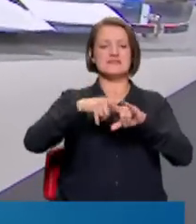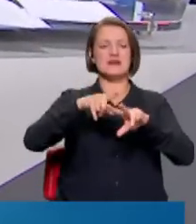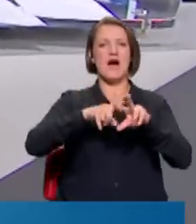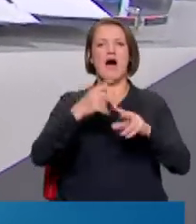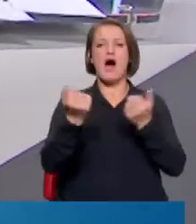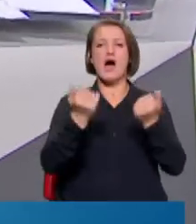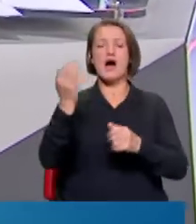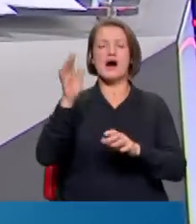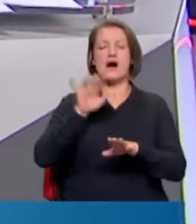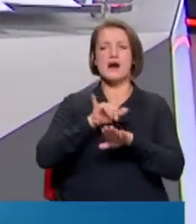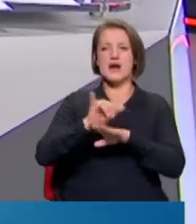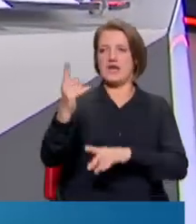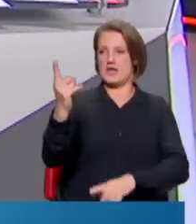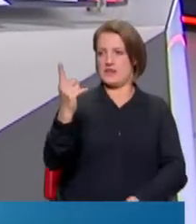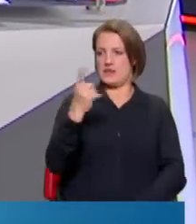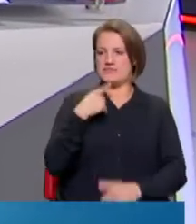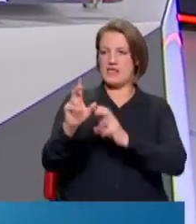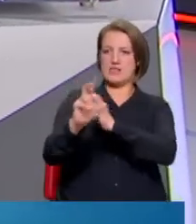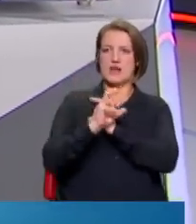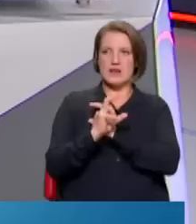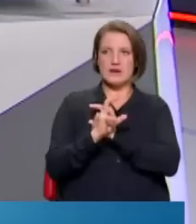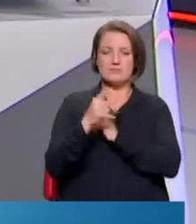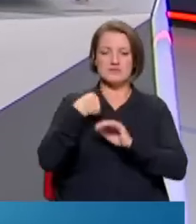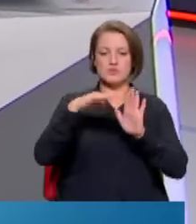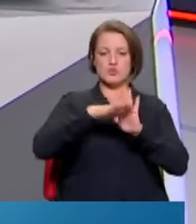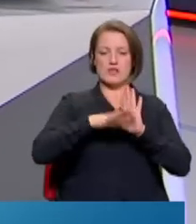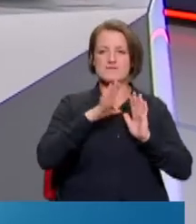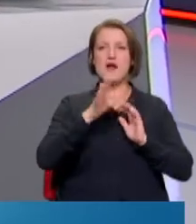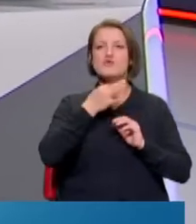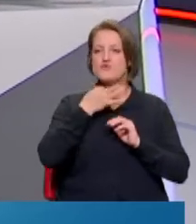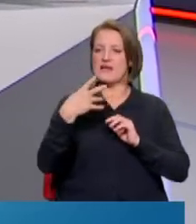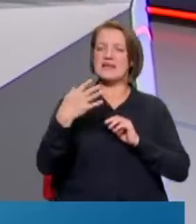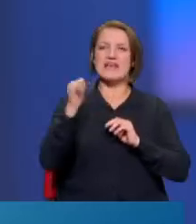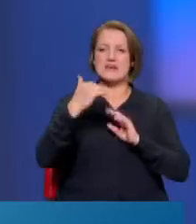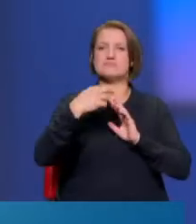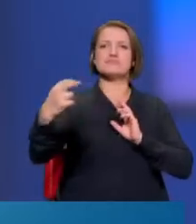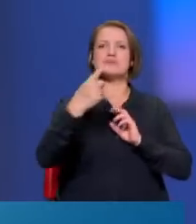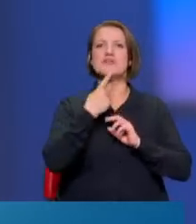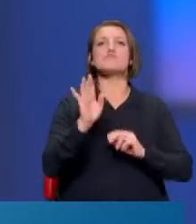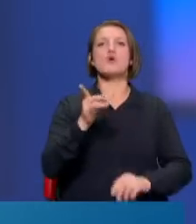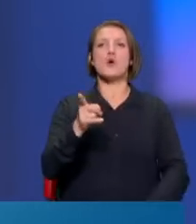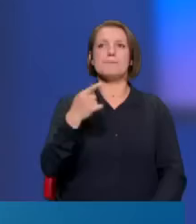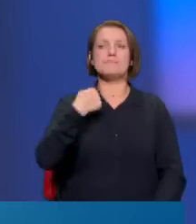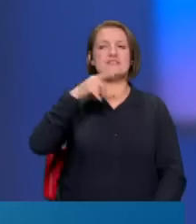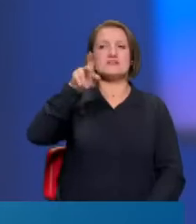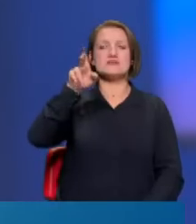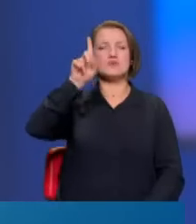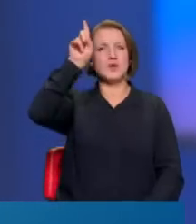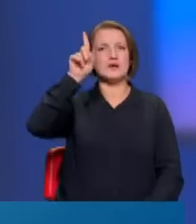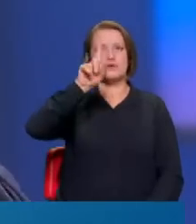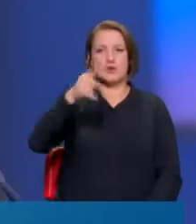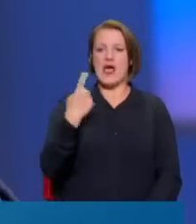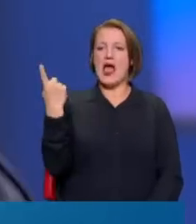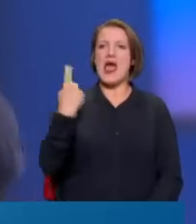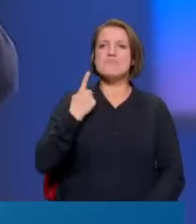yaklaştı Bizi tehdit ediyor bizim Angajman kuralları var Lütfen geri çekin bunu söylemiyor ne diyor Biz yukarıdan sorduk Yani